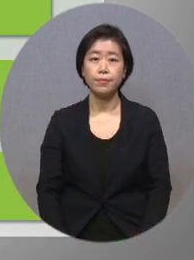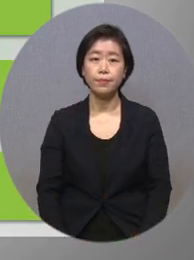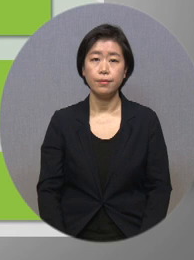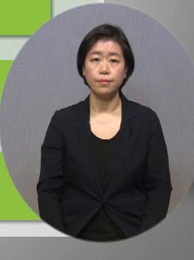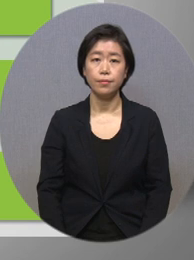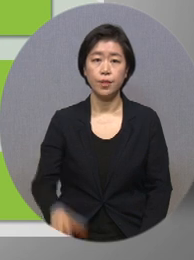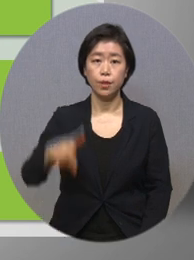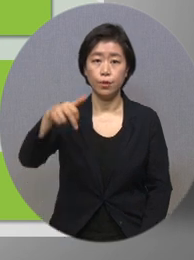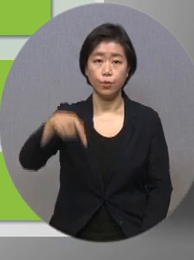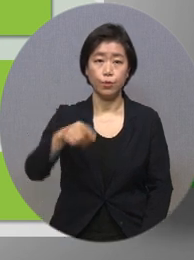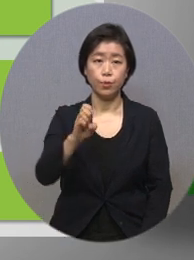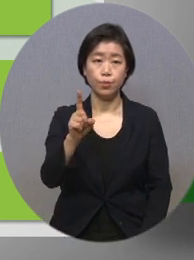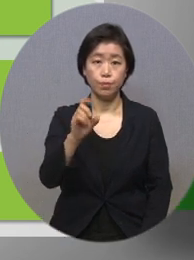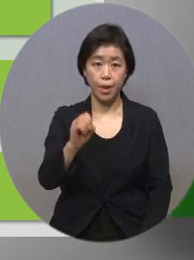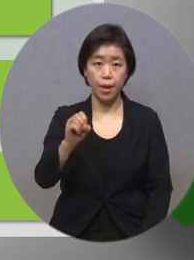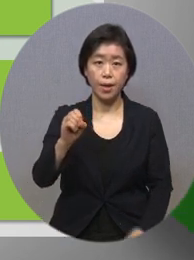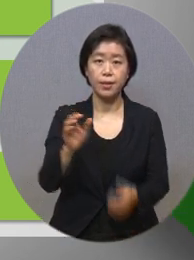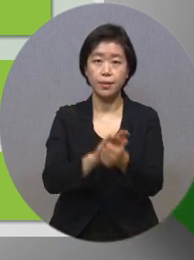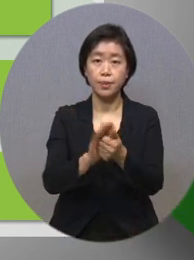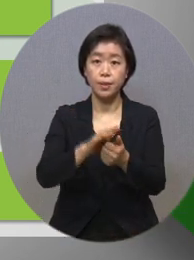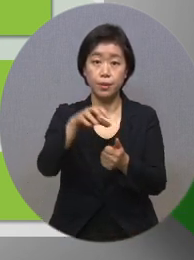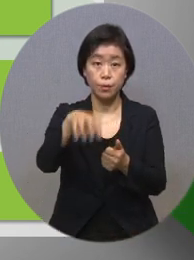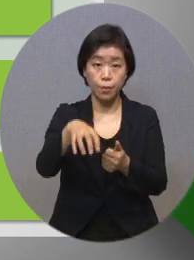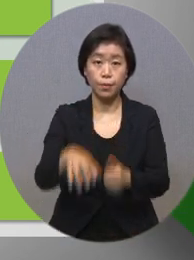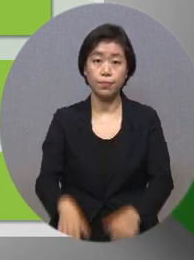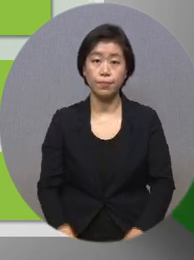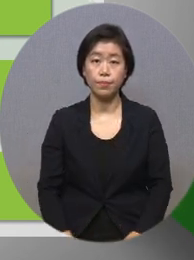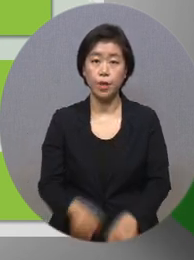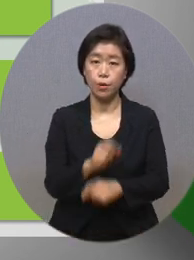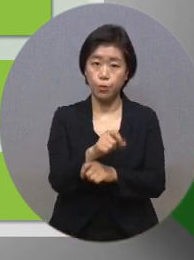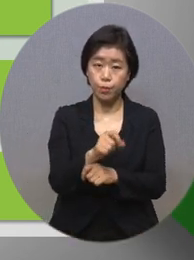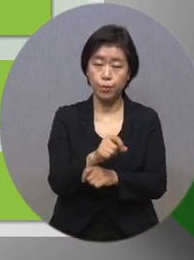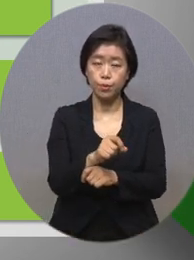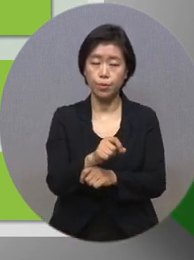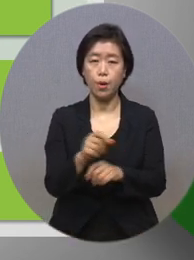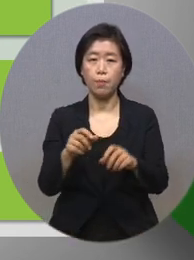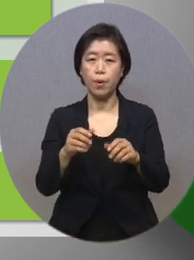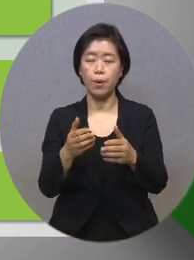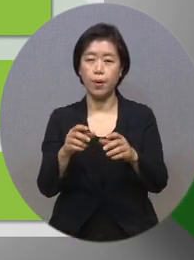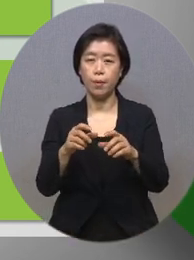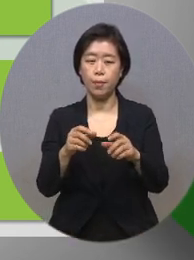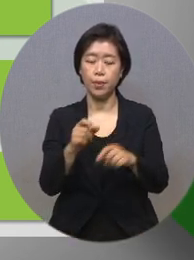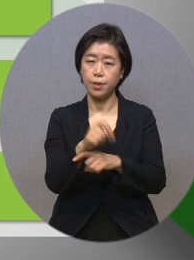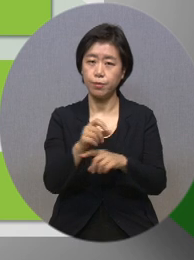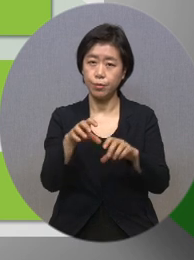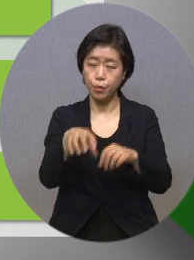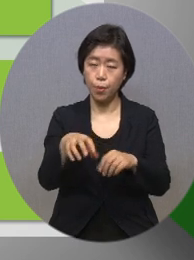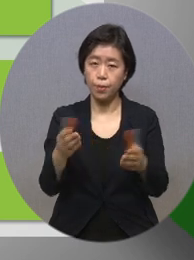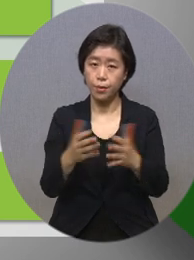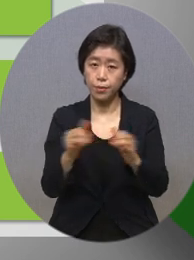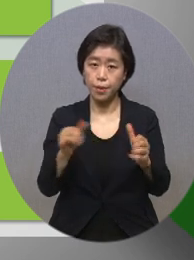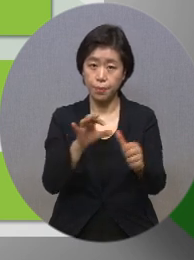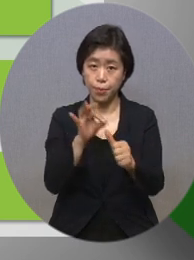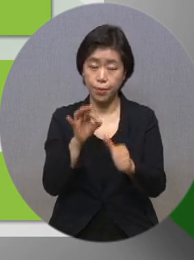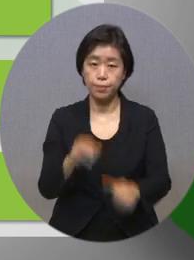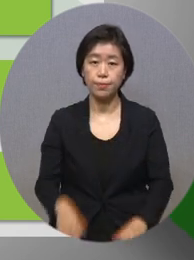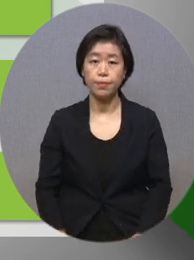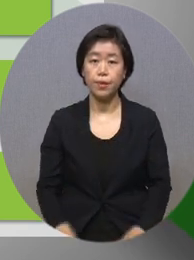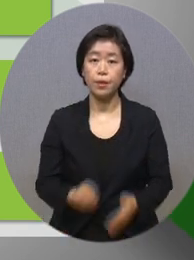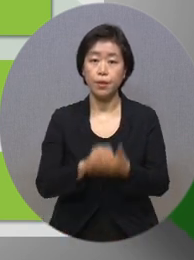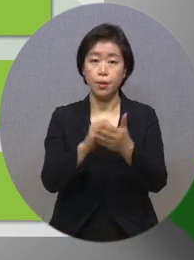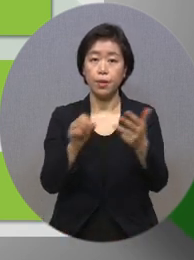쿠팡 로지스틱스 서비스 유한회사에서 총무 및 일반 사무원을 모집합니다. 접수 마감일은 7월